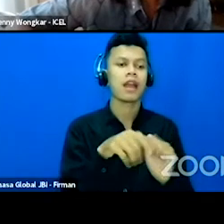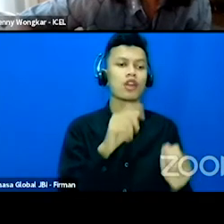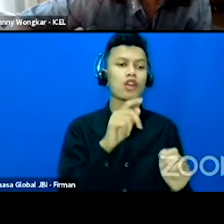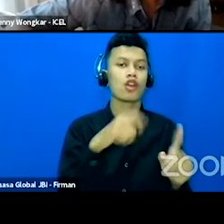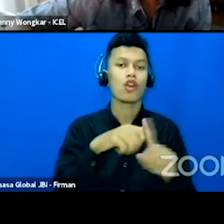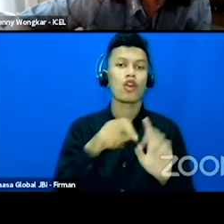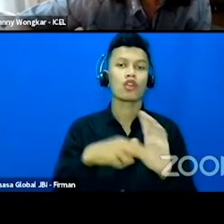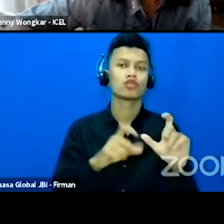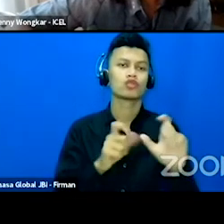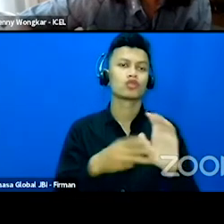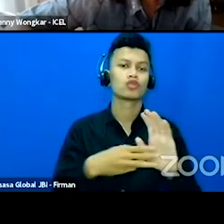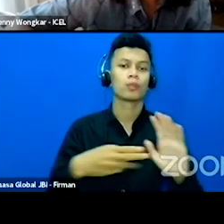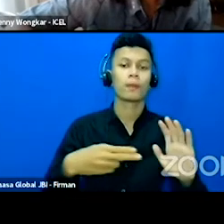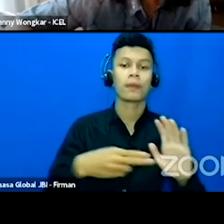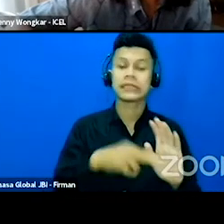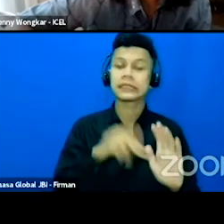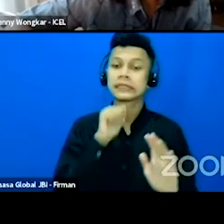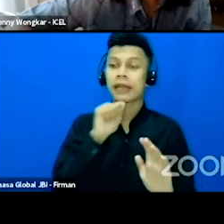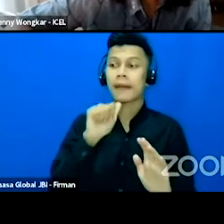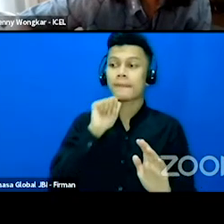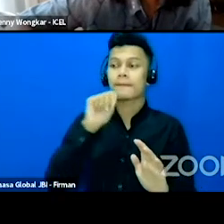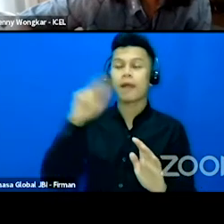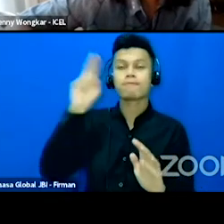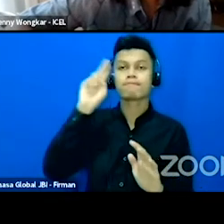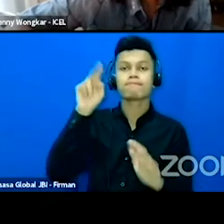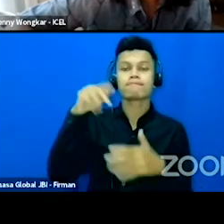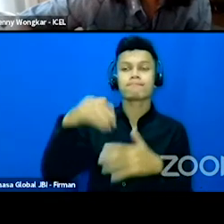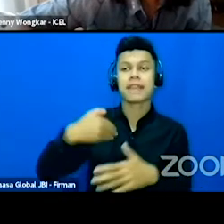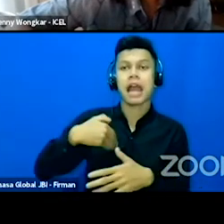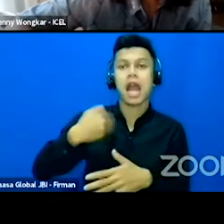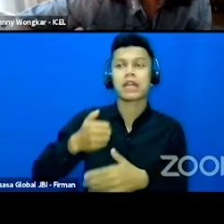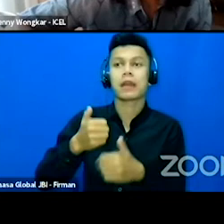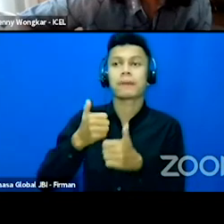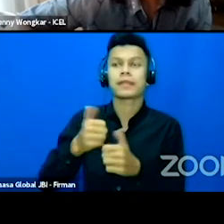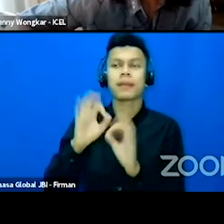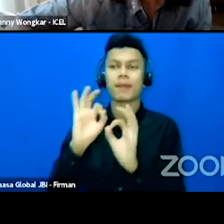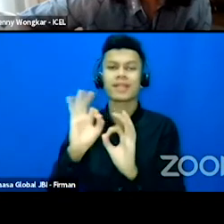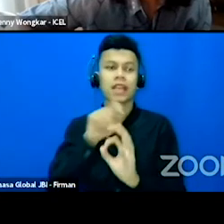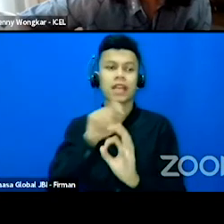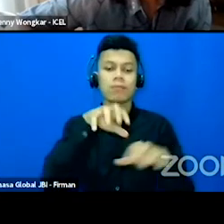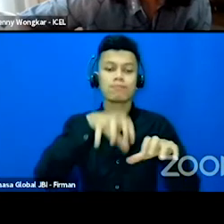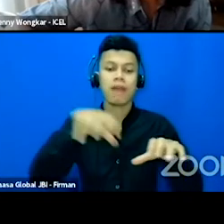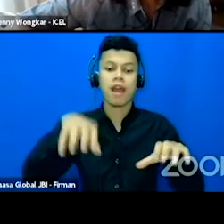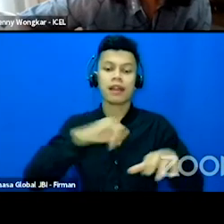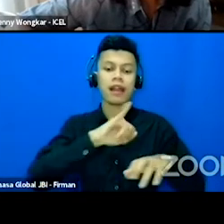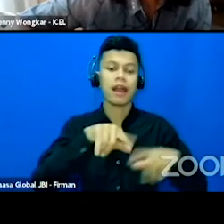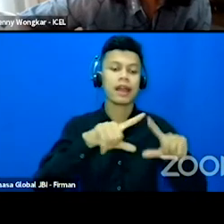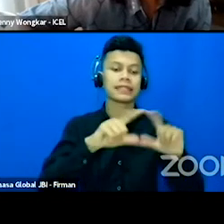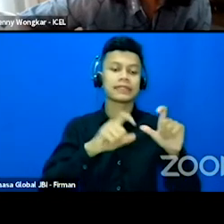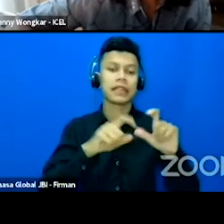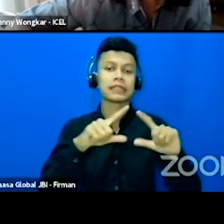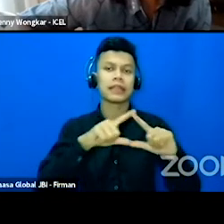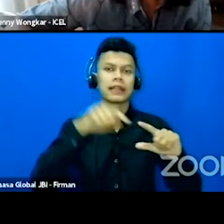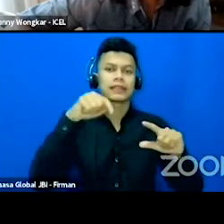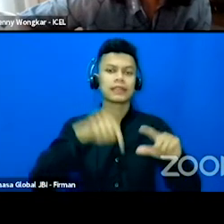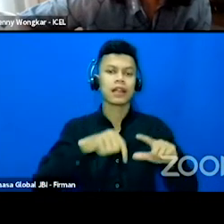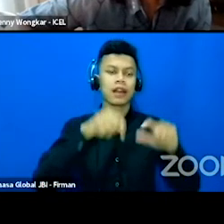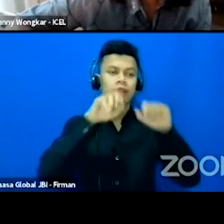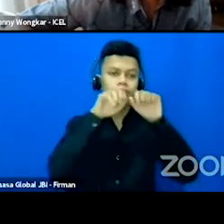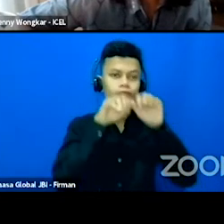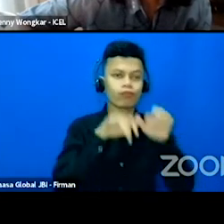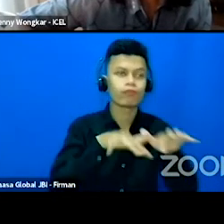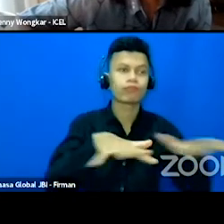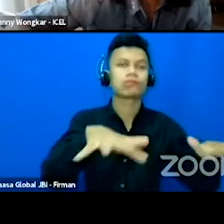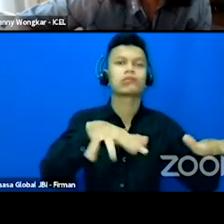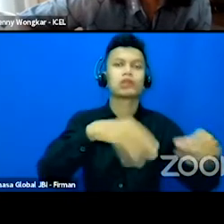yang bisa memastikan bahwa barang dan jasa yang beredar yang sekarang Disajikan di hadapan